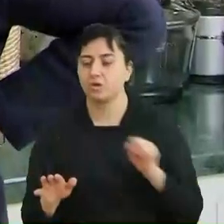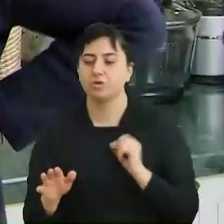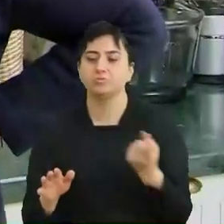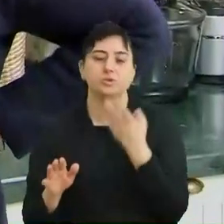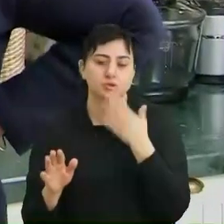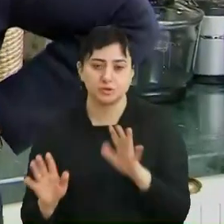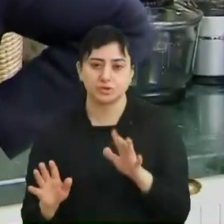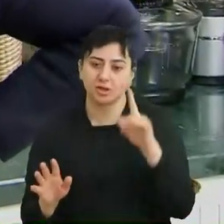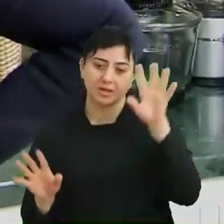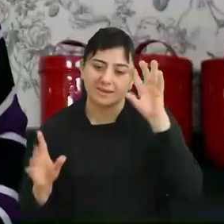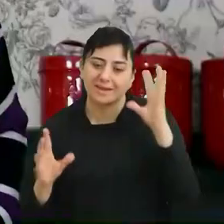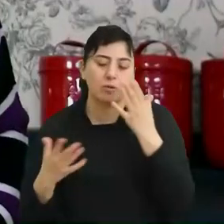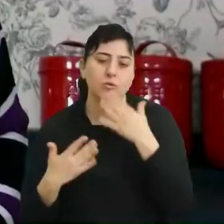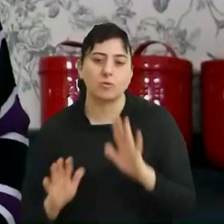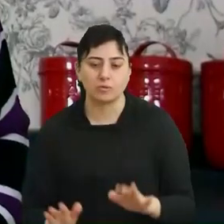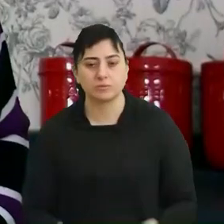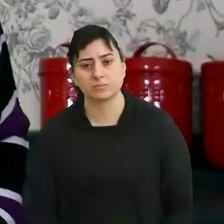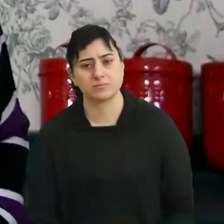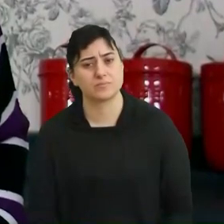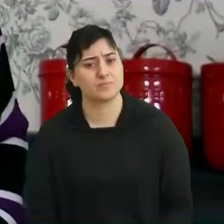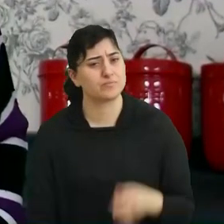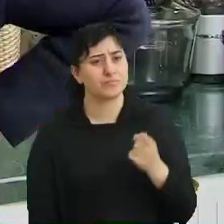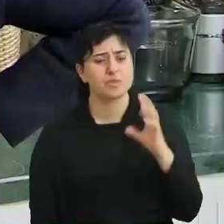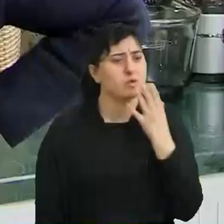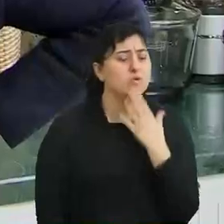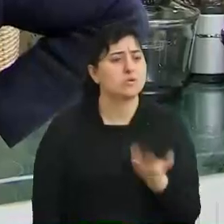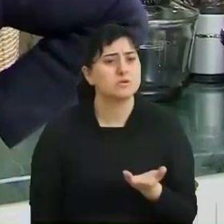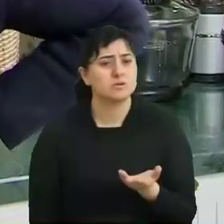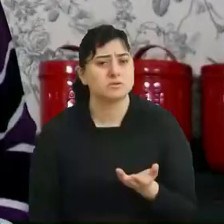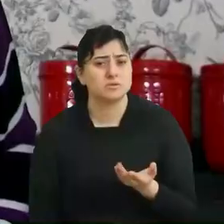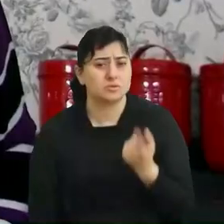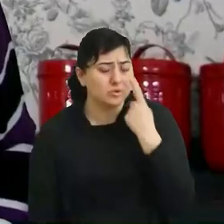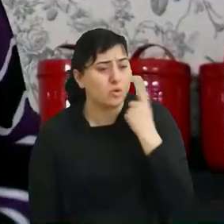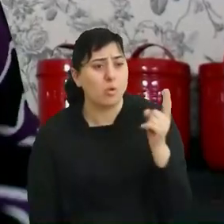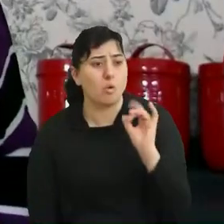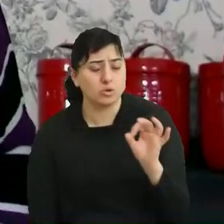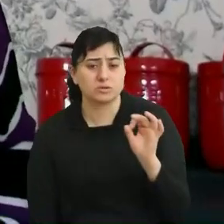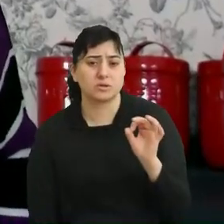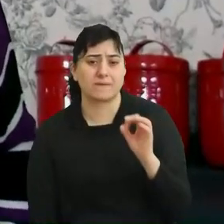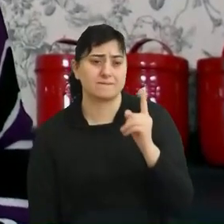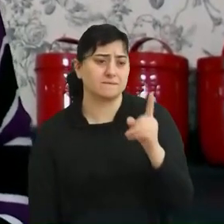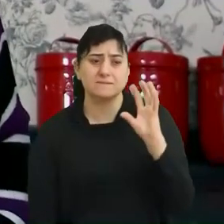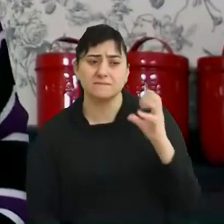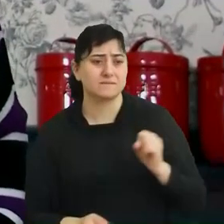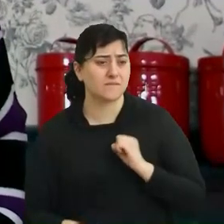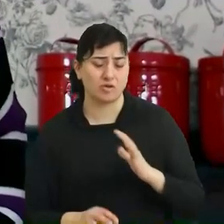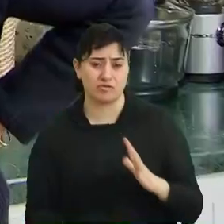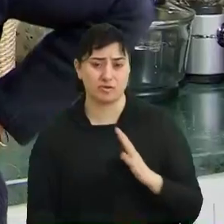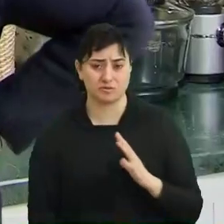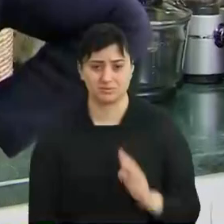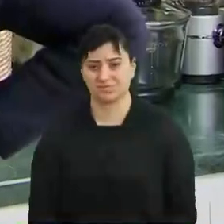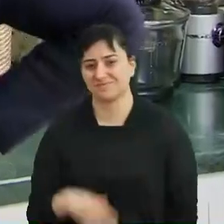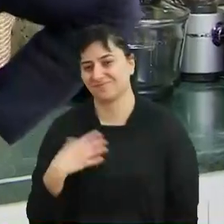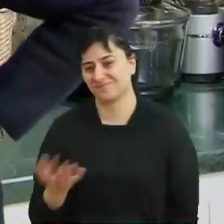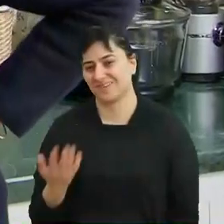Korkacak hiçbir şey yok, kimse kafayı yemedi. Ya böyle nasıl kafayı yemedi diyorum. Bir görseydin var ya, esas kafayı sen yedin Meryem ya.